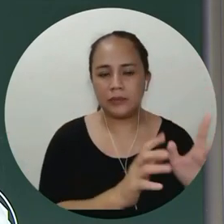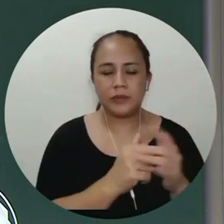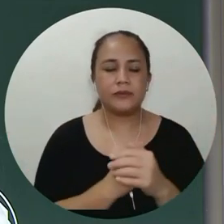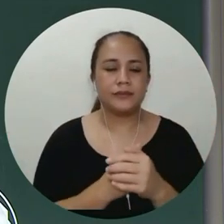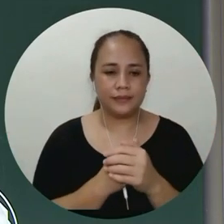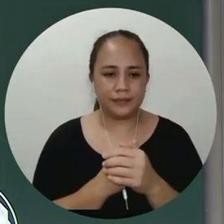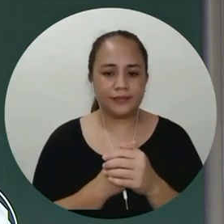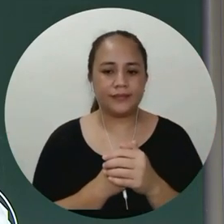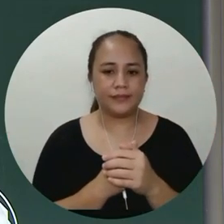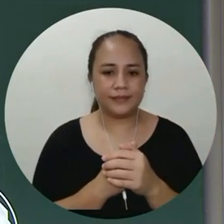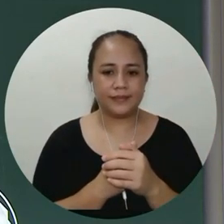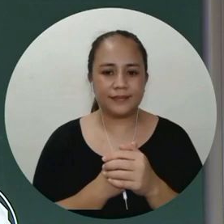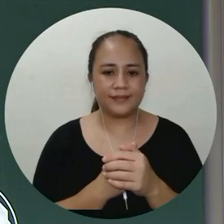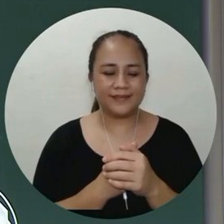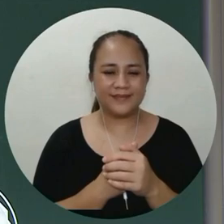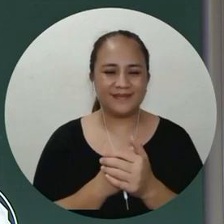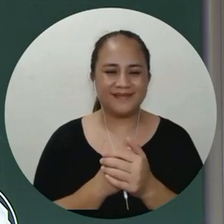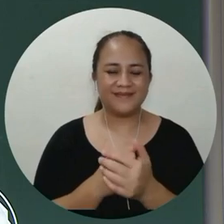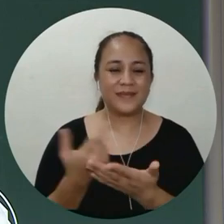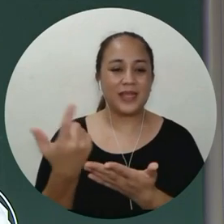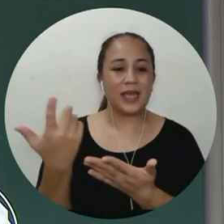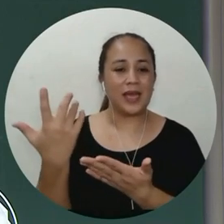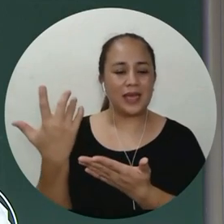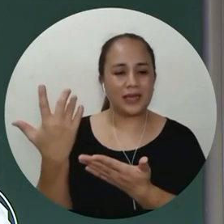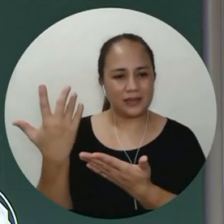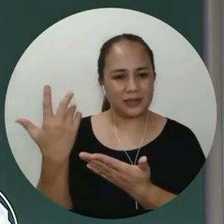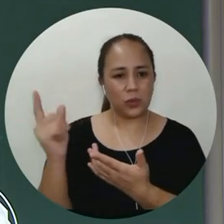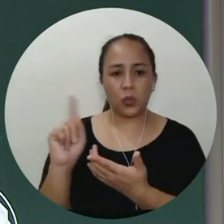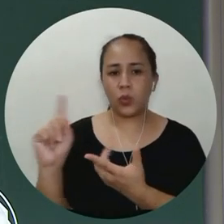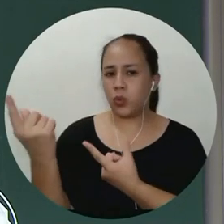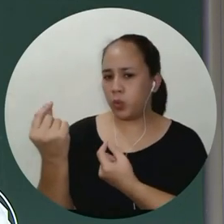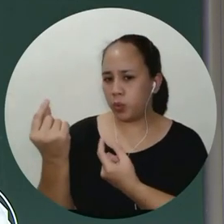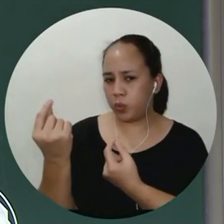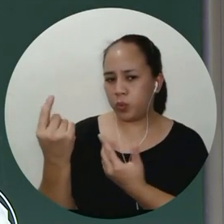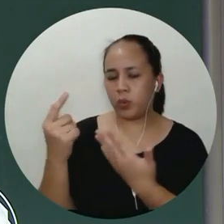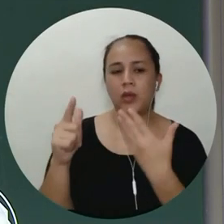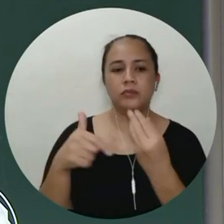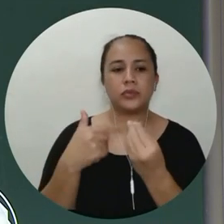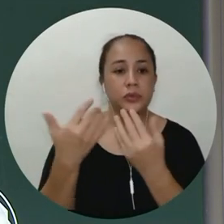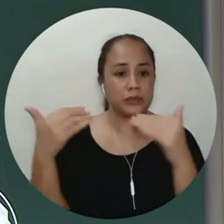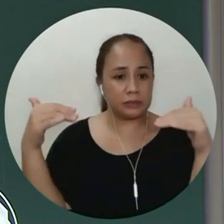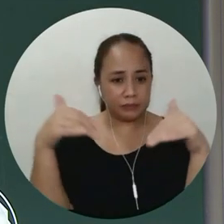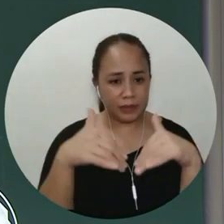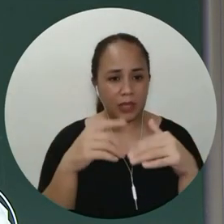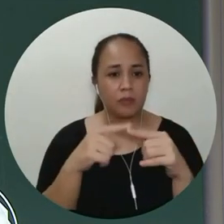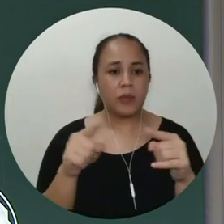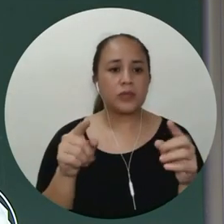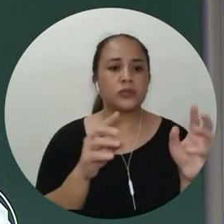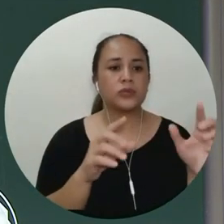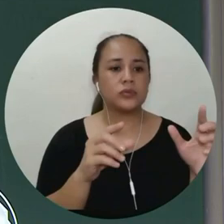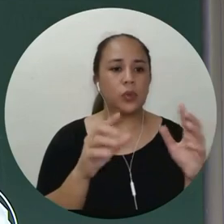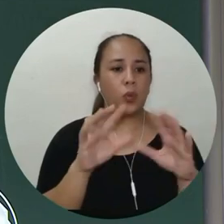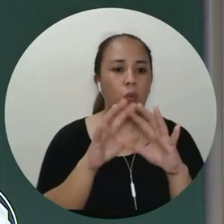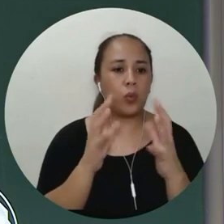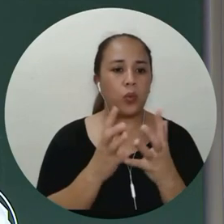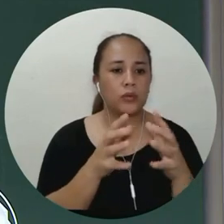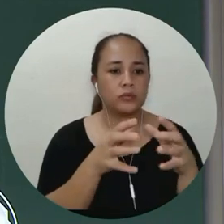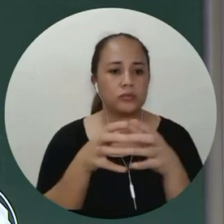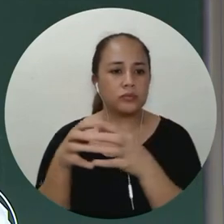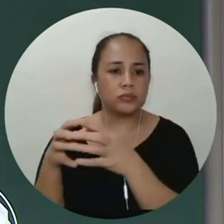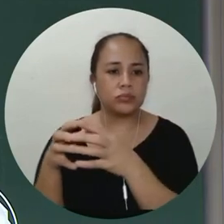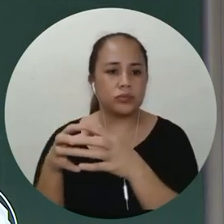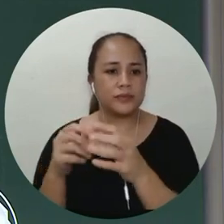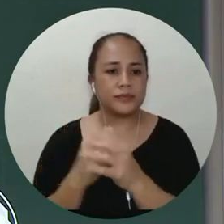되느냐? 말씀 운동해야 돼요. And what must we do with this kind of meetings? We must do the word movement. 이걸 다락방이라 그래요. And we call this the